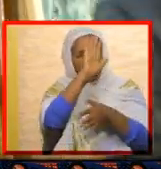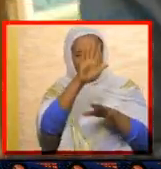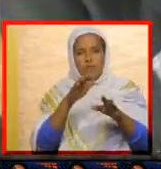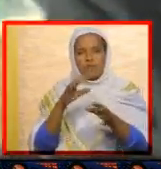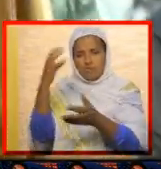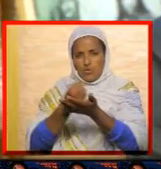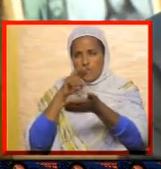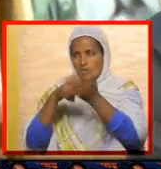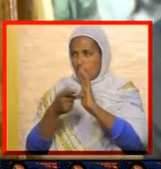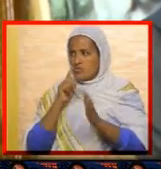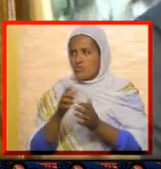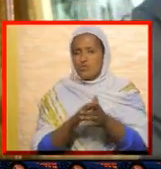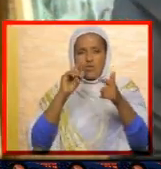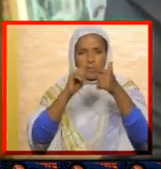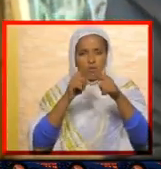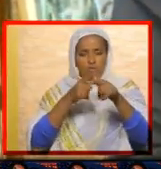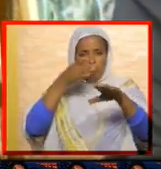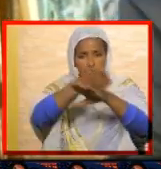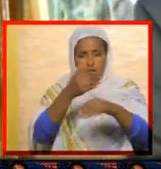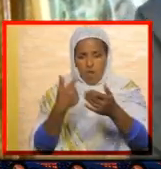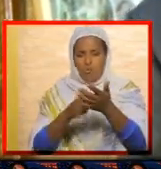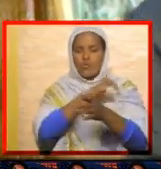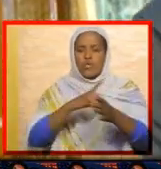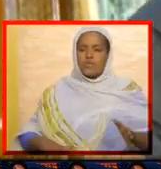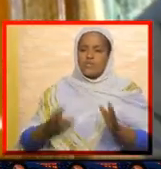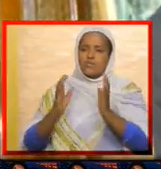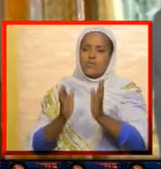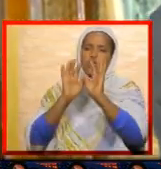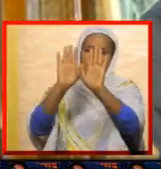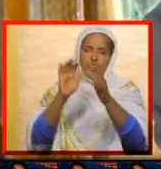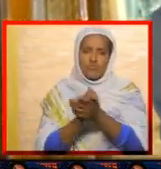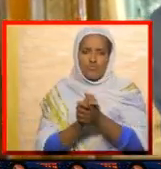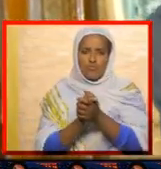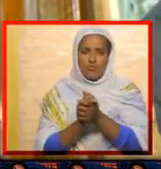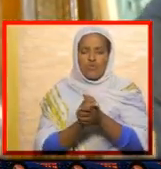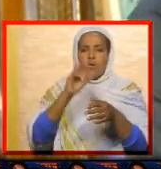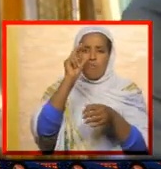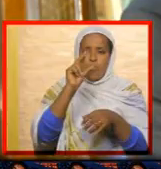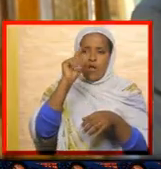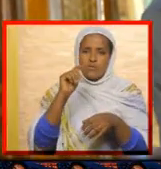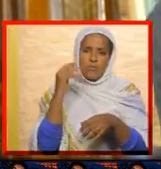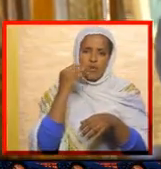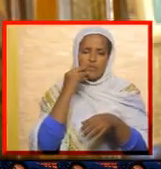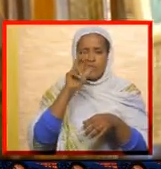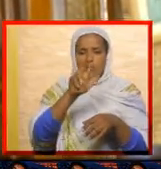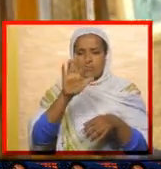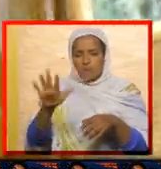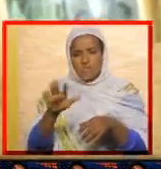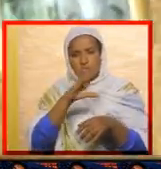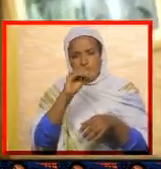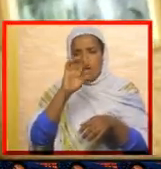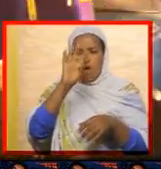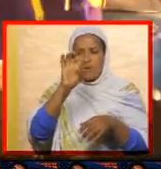የህዝብ ግንኙነት ስራዎች በሰፊ መሰራት አለባቸው። ቅድም የቀረቡትን ነገሮች በዚህ ነገር የሚያስፈልገው ሰው ሁሉ እንዲተባበር